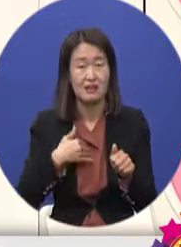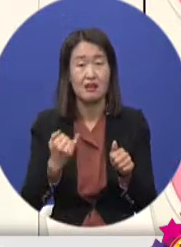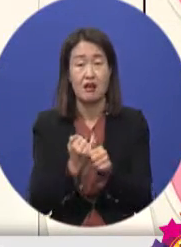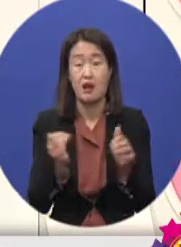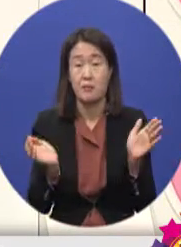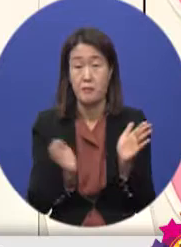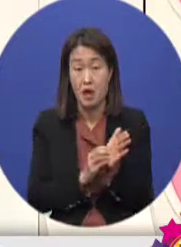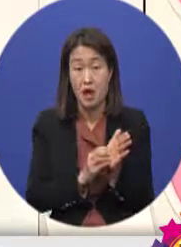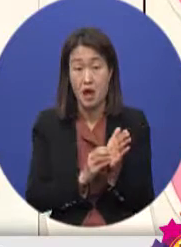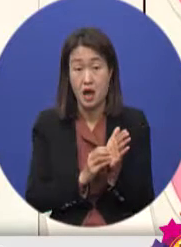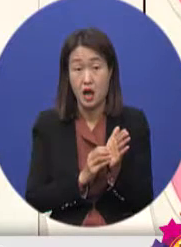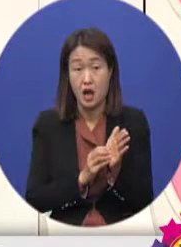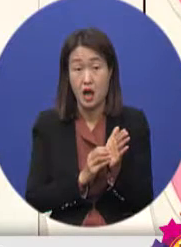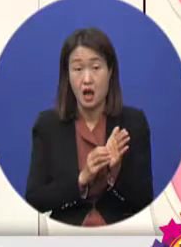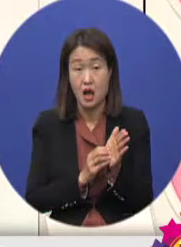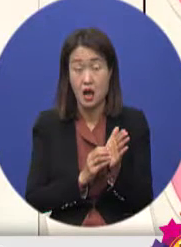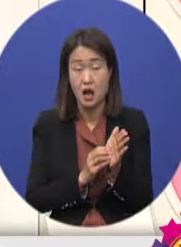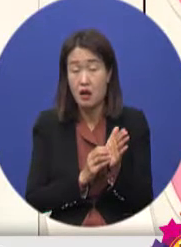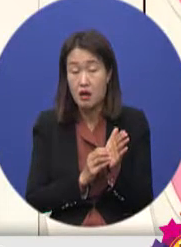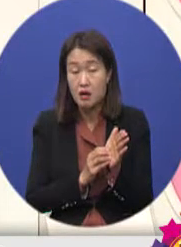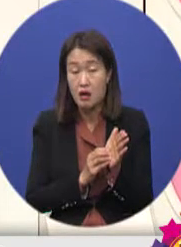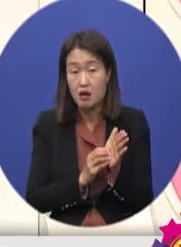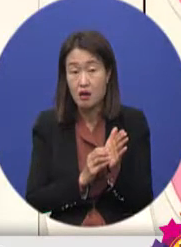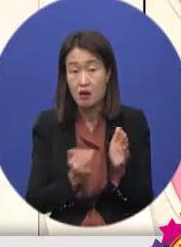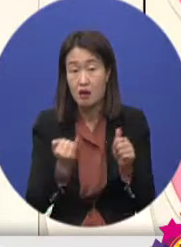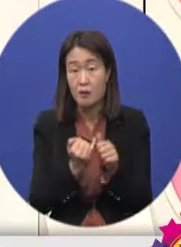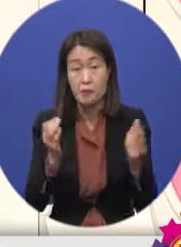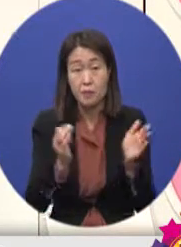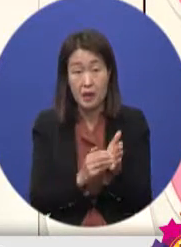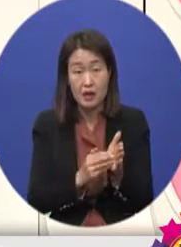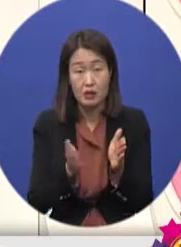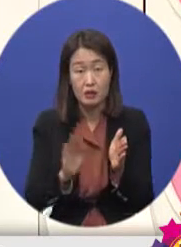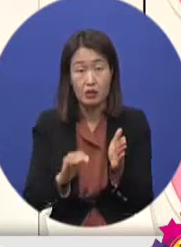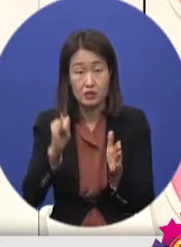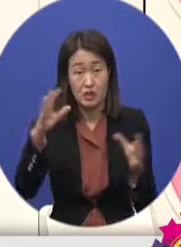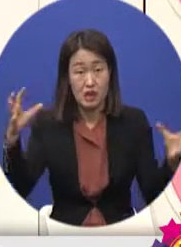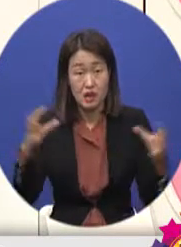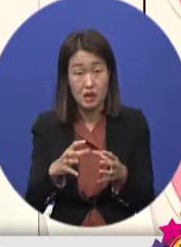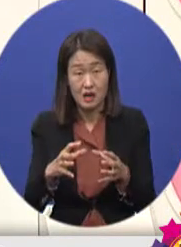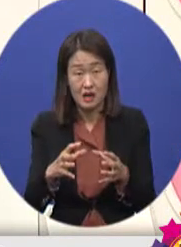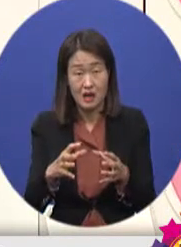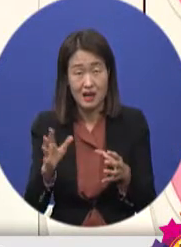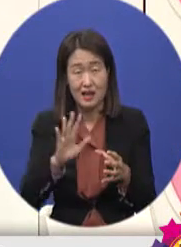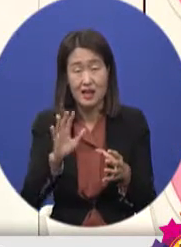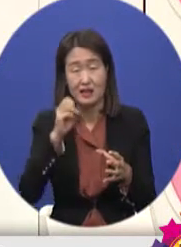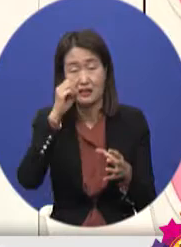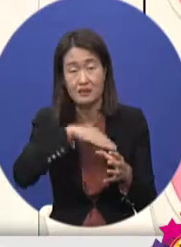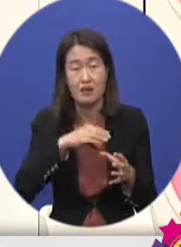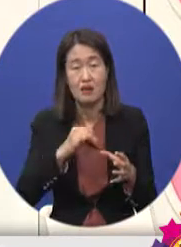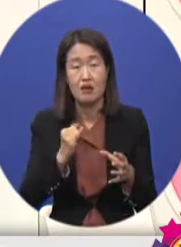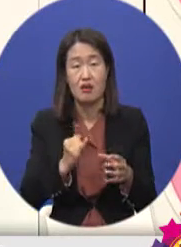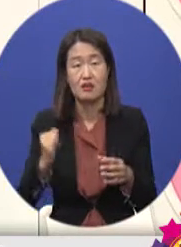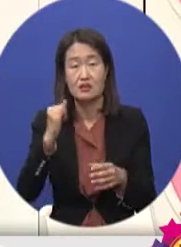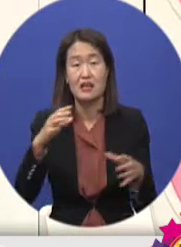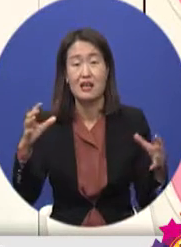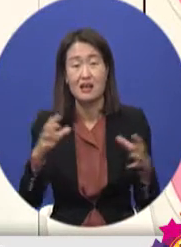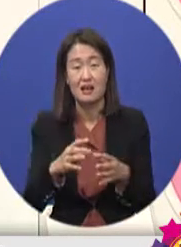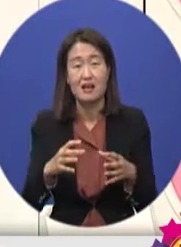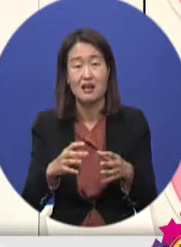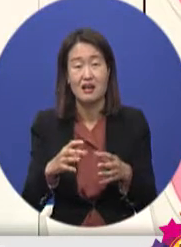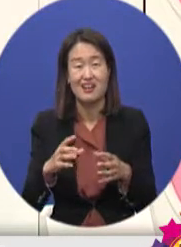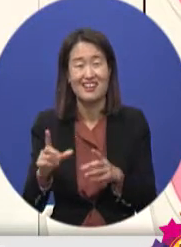결혼했어요. 결혼했는데 언니하고 함께 살아요? 그냥 언니하고 살아요. 설거지